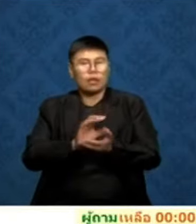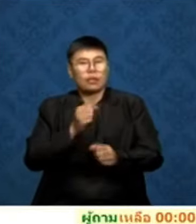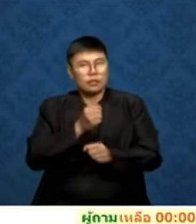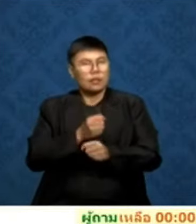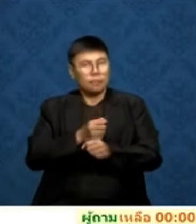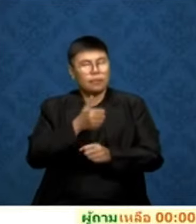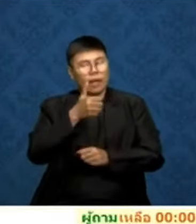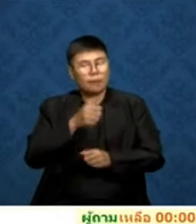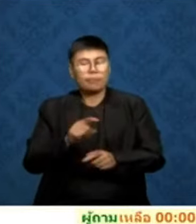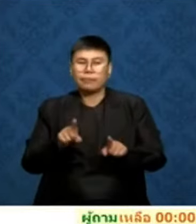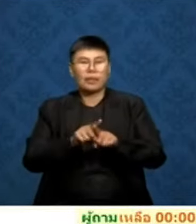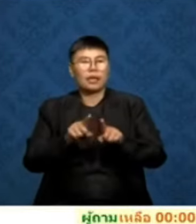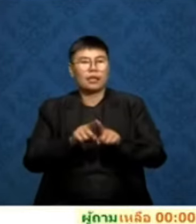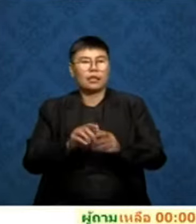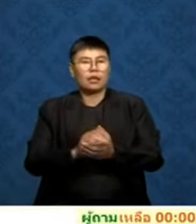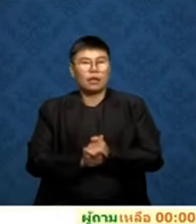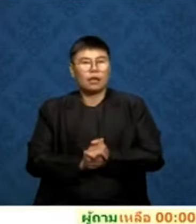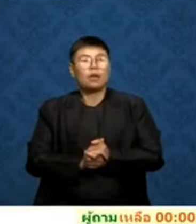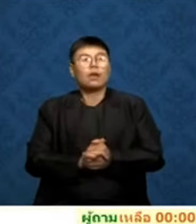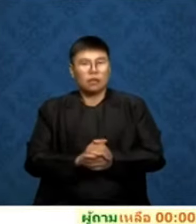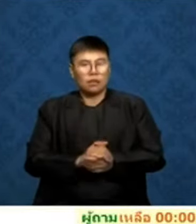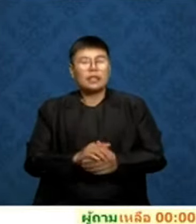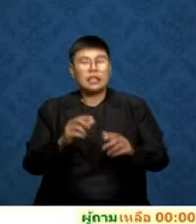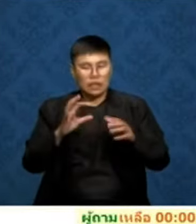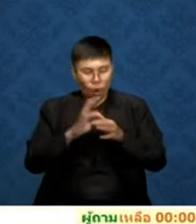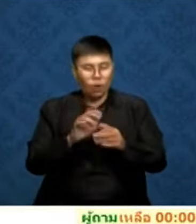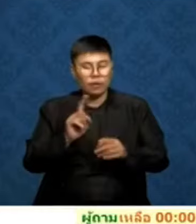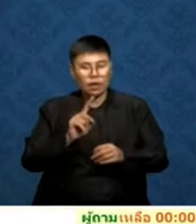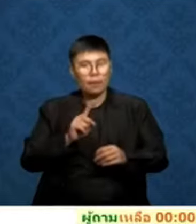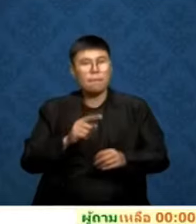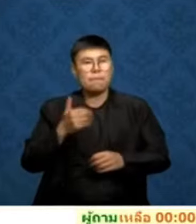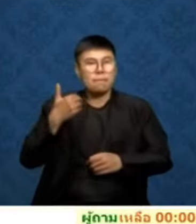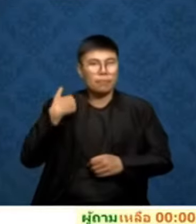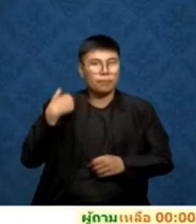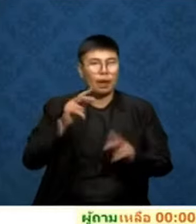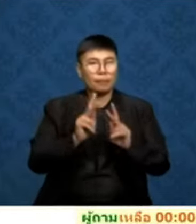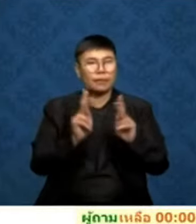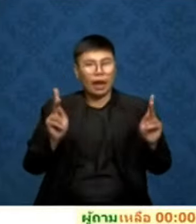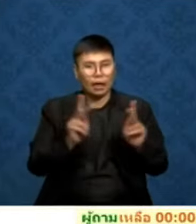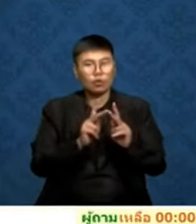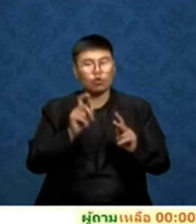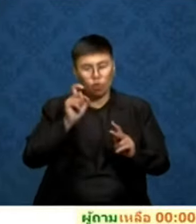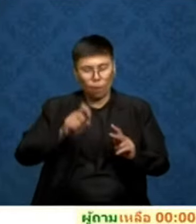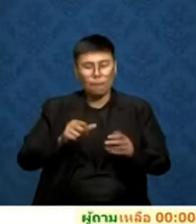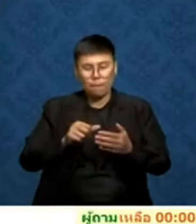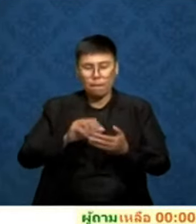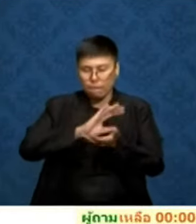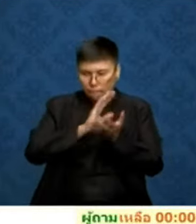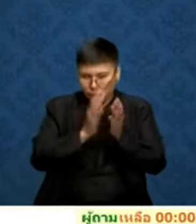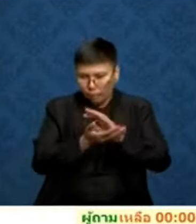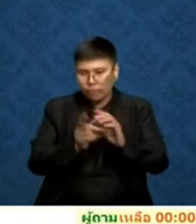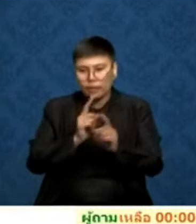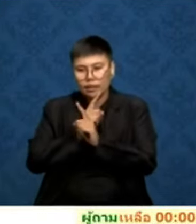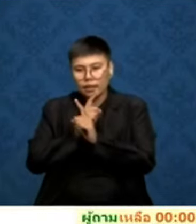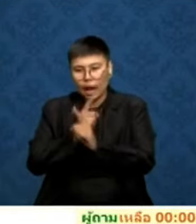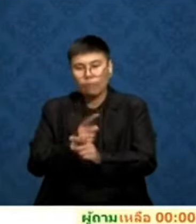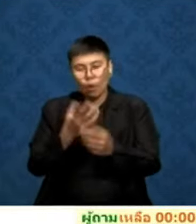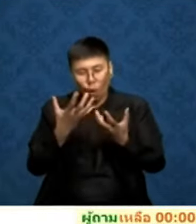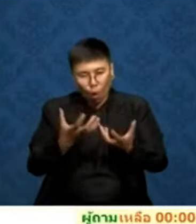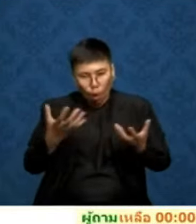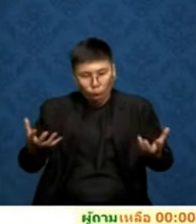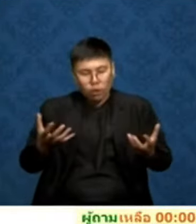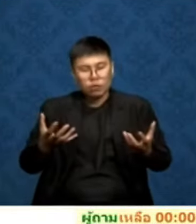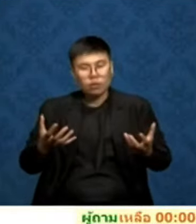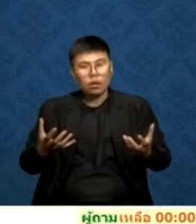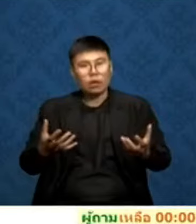หนึ่งนะครับเพราะฉะนั้นอย่างไรก็ตามนะครับในเรื่องการดําเนินการอย่างนี้มันก็จะต้องค่อยๆปรับตัวไป ตามประเภทสินค้าเพราะวันนี้มันล